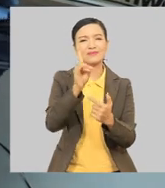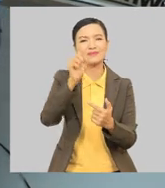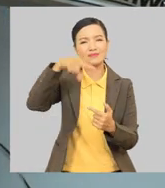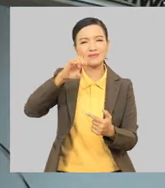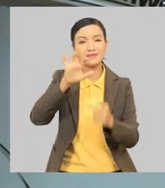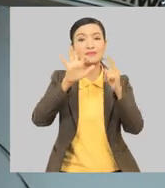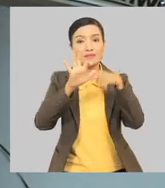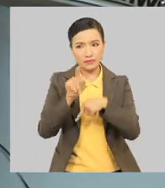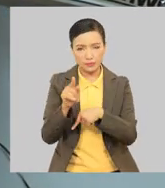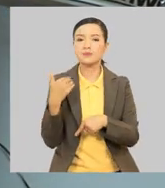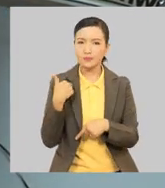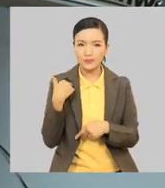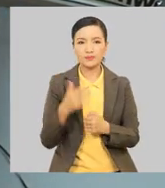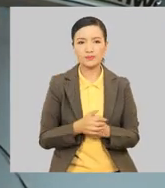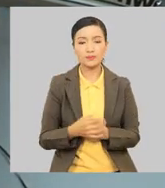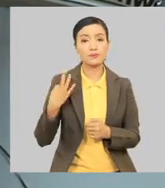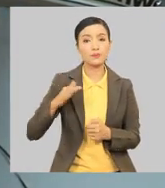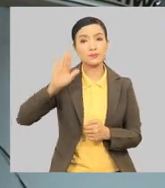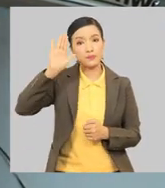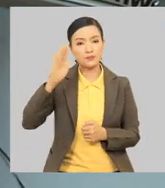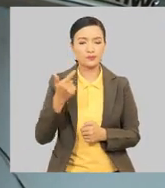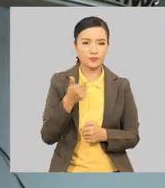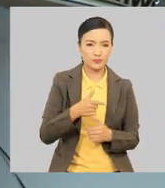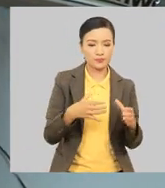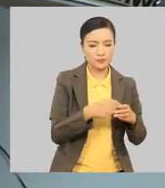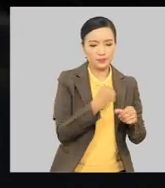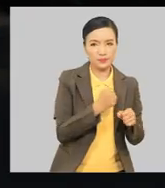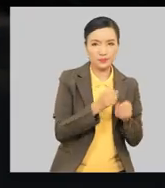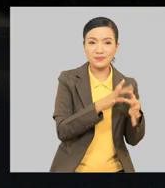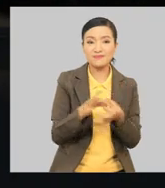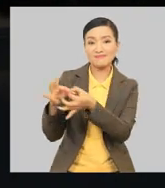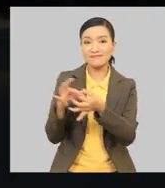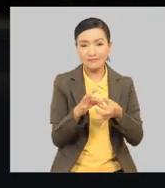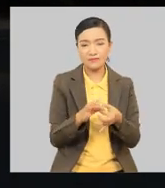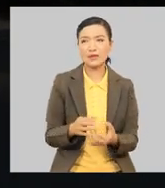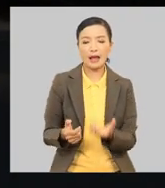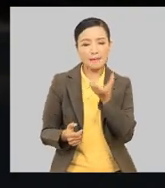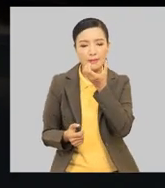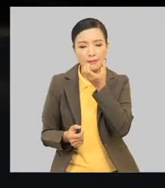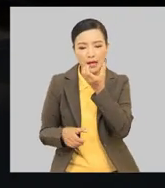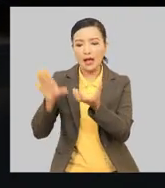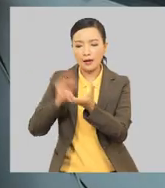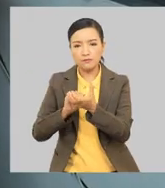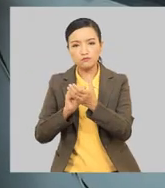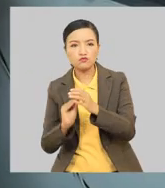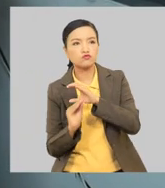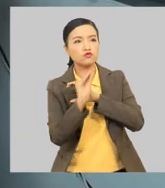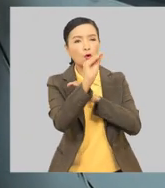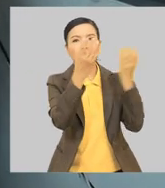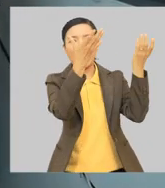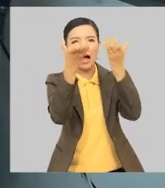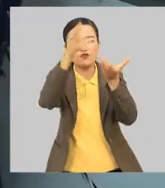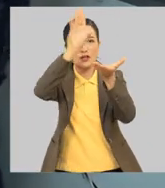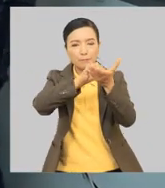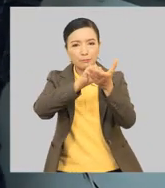เป็นช่องทางหลักเลยครับระหว่างพี่อาสาสมัครกับทีมงานเราอ่านมาแล้วก็ส่งเราทางคลาวด์ครับ แล้วพอ